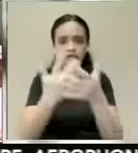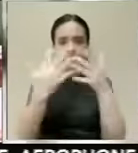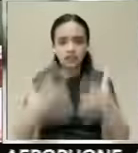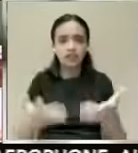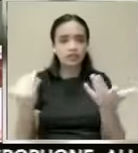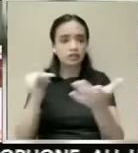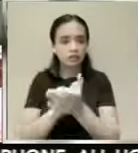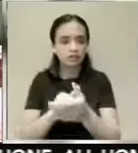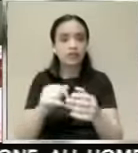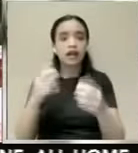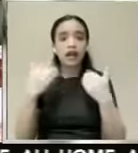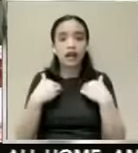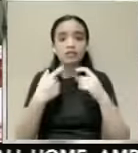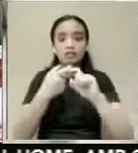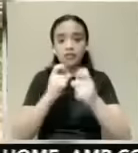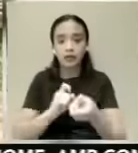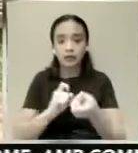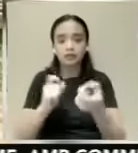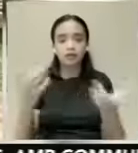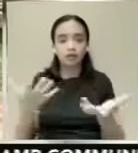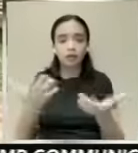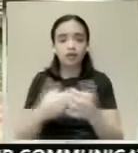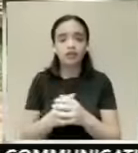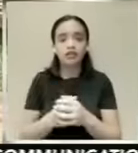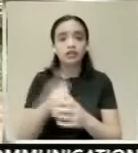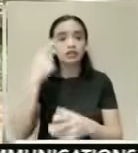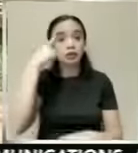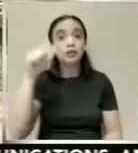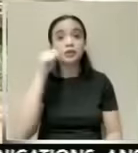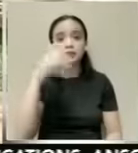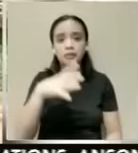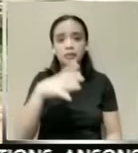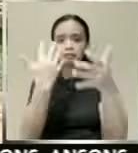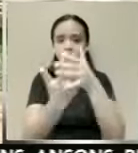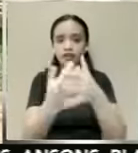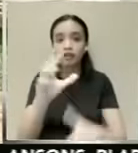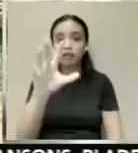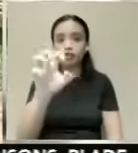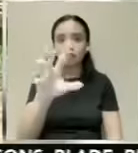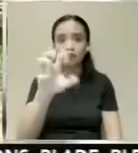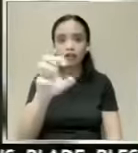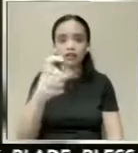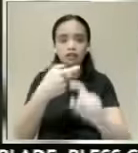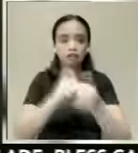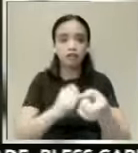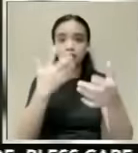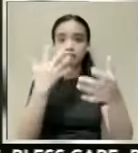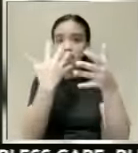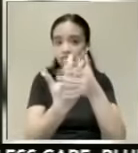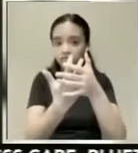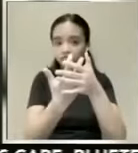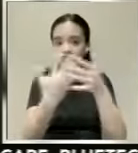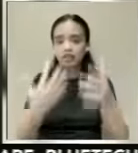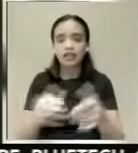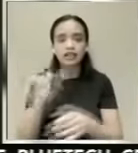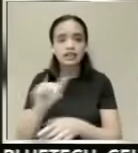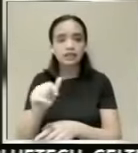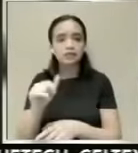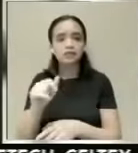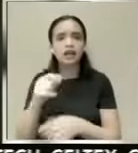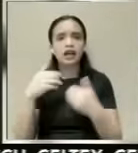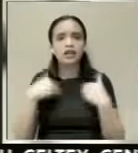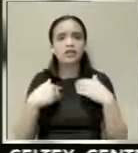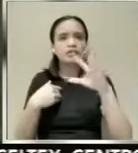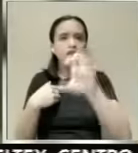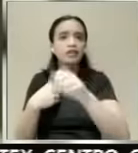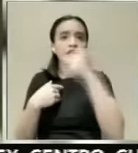galing sa Correctional Institution for Women. 5 lahat ang galing sa bilibit at Korreksional at may 5 pangadagdag